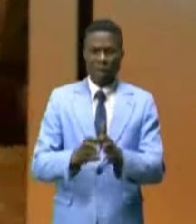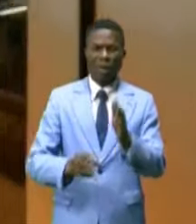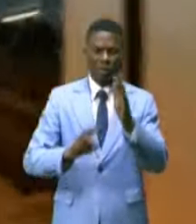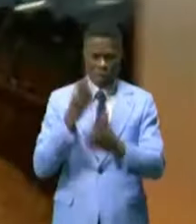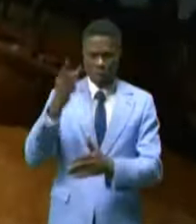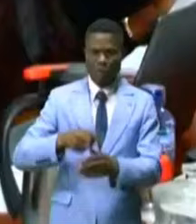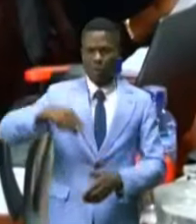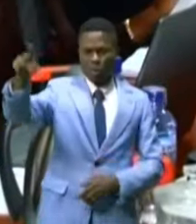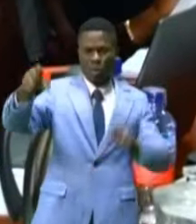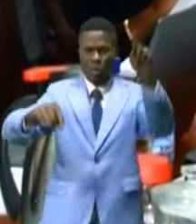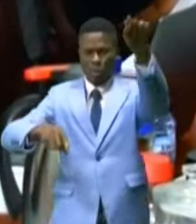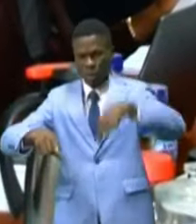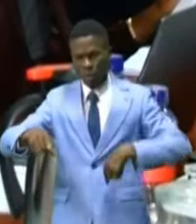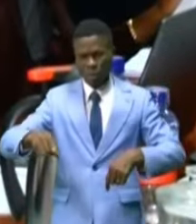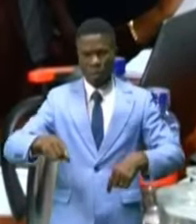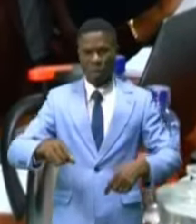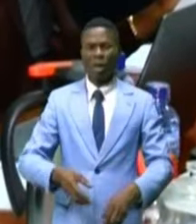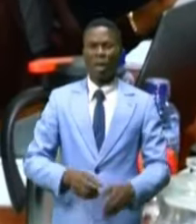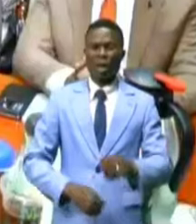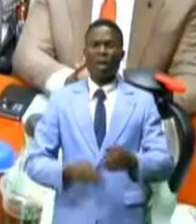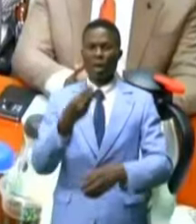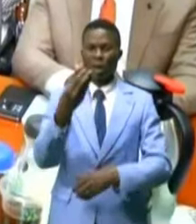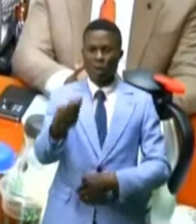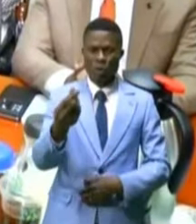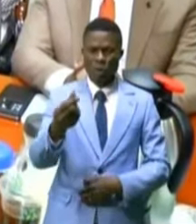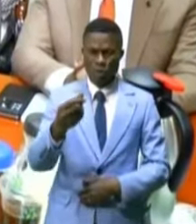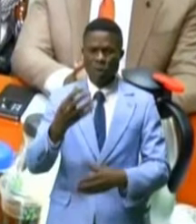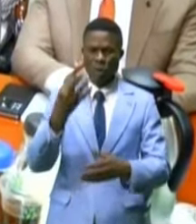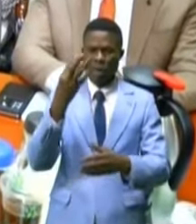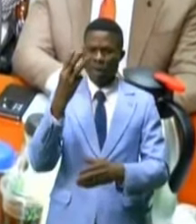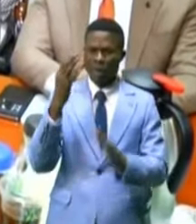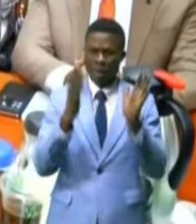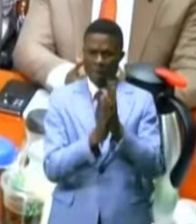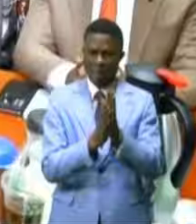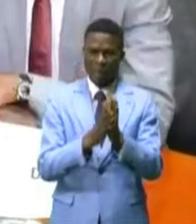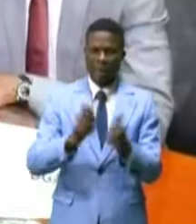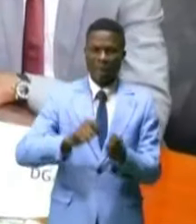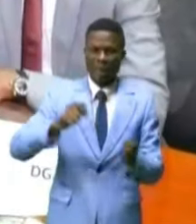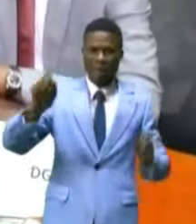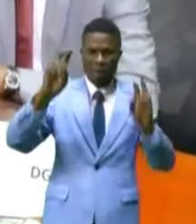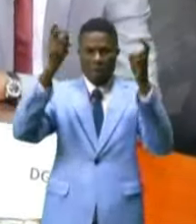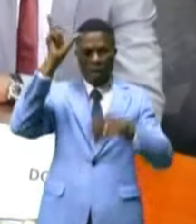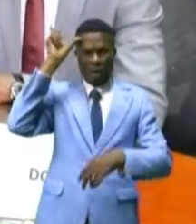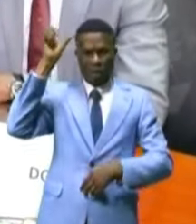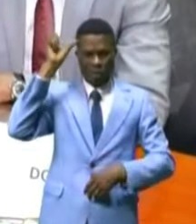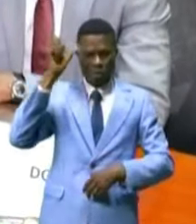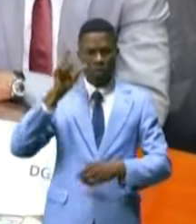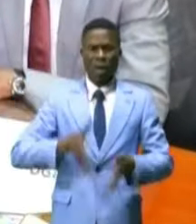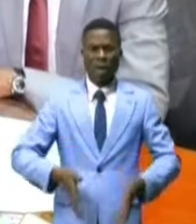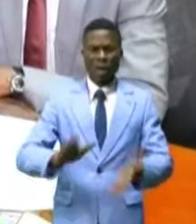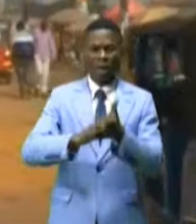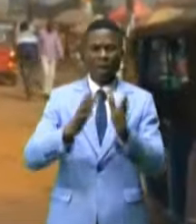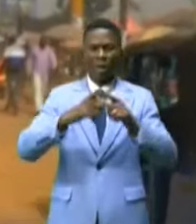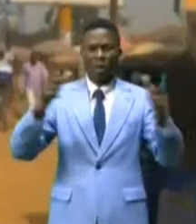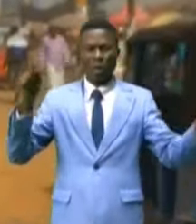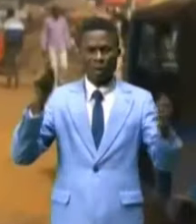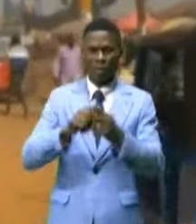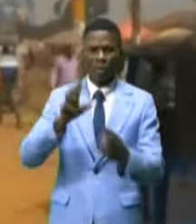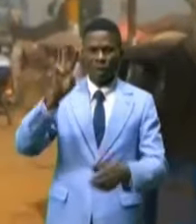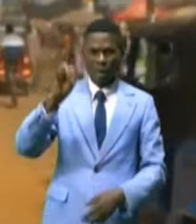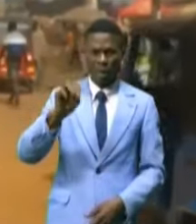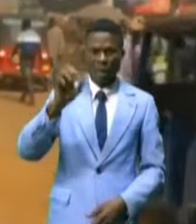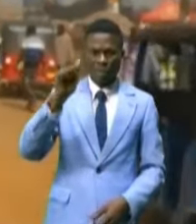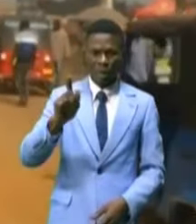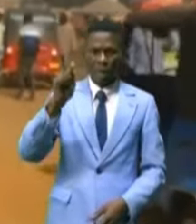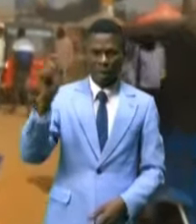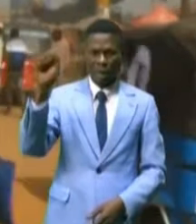concession financera également la construction de 10 km de voirie dont la ville de Lubumbashi et l'élargissement de la route vers Machipicha à 4